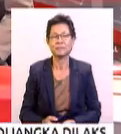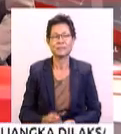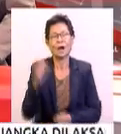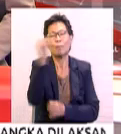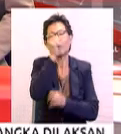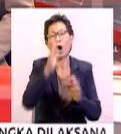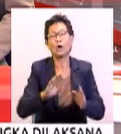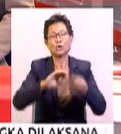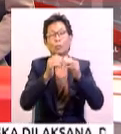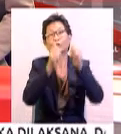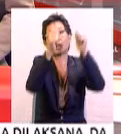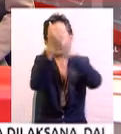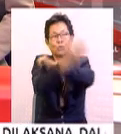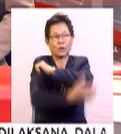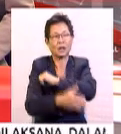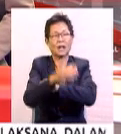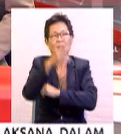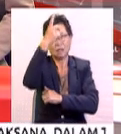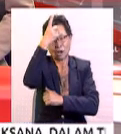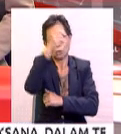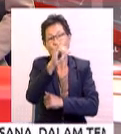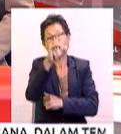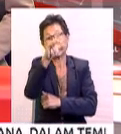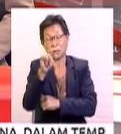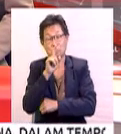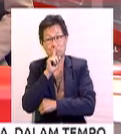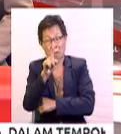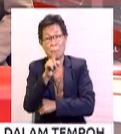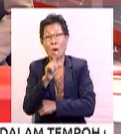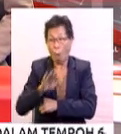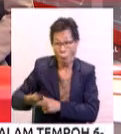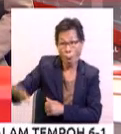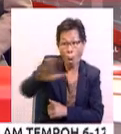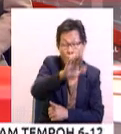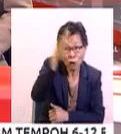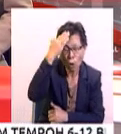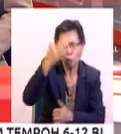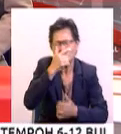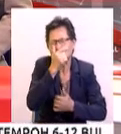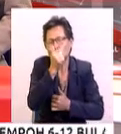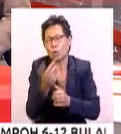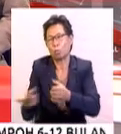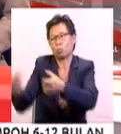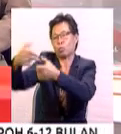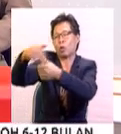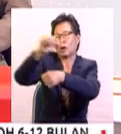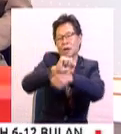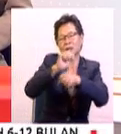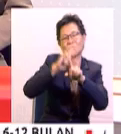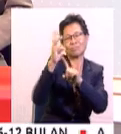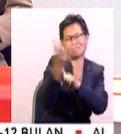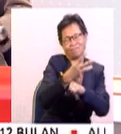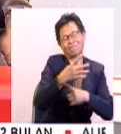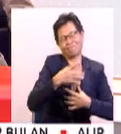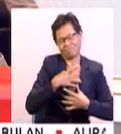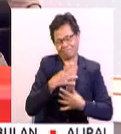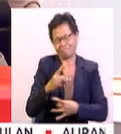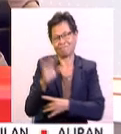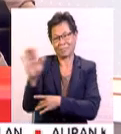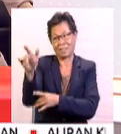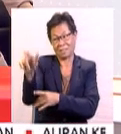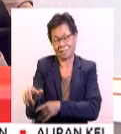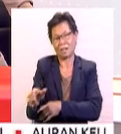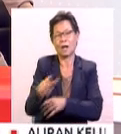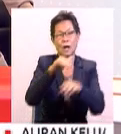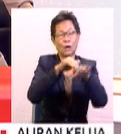Penyanyi nombor satu negara, Datuk Seri Siti Nurhaliza, memangnya diketahui ramai gemar melibatkan diri dalam kerja-kerja kebajikan. Ya benar,